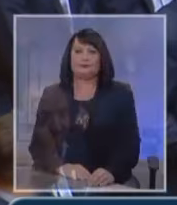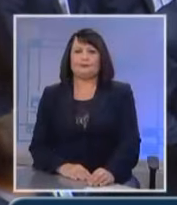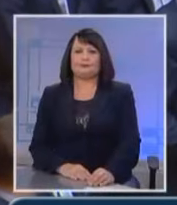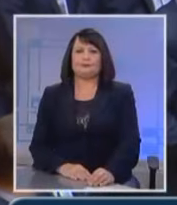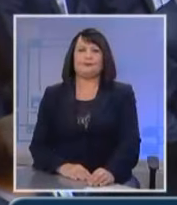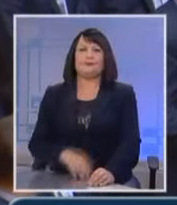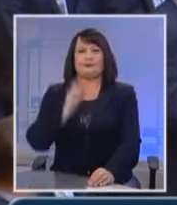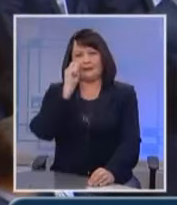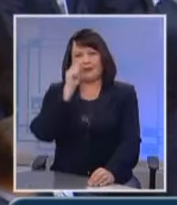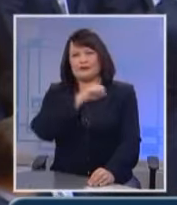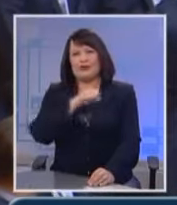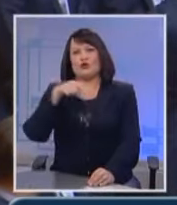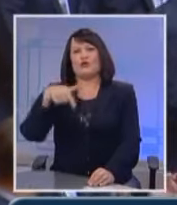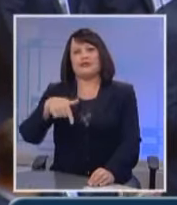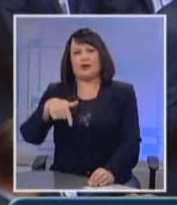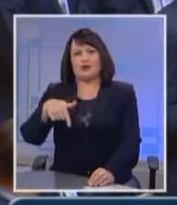Σπανούδης Γρηγόριος,